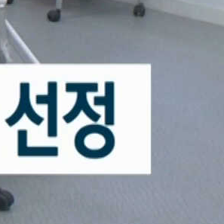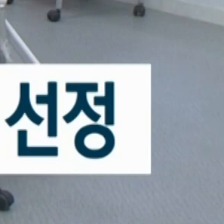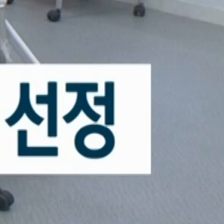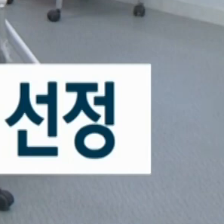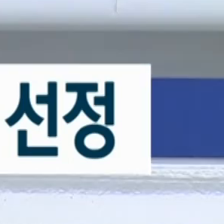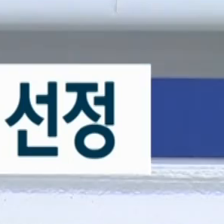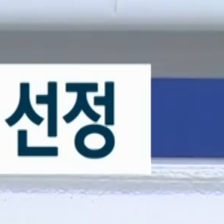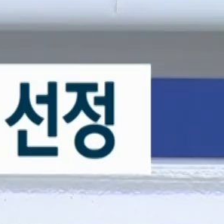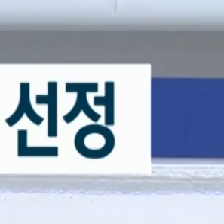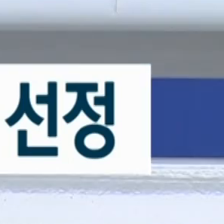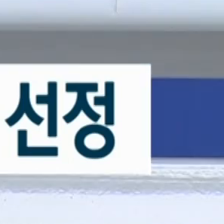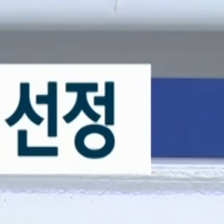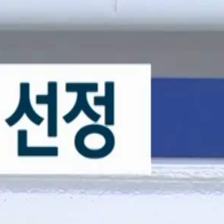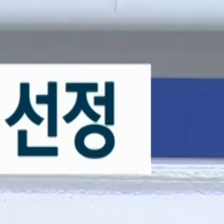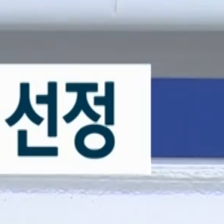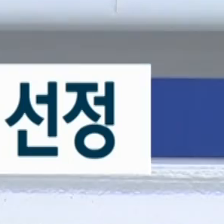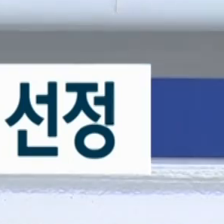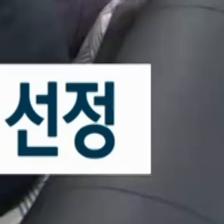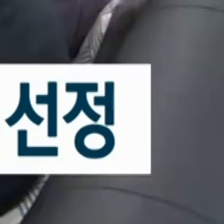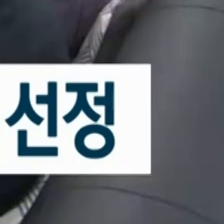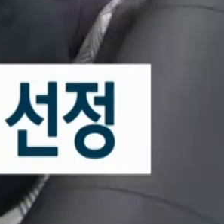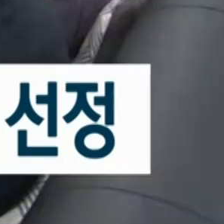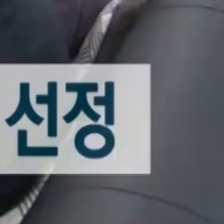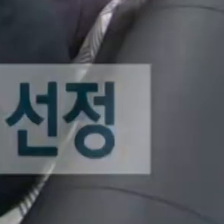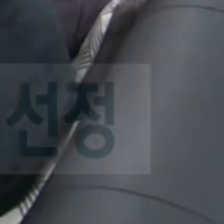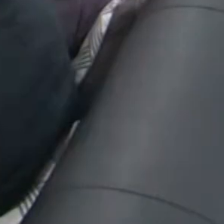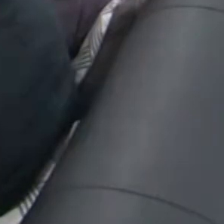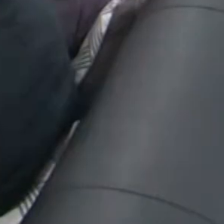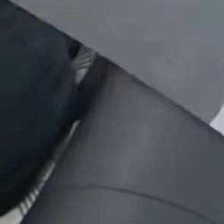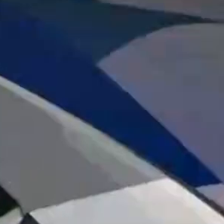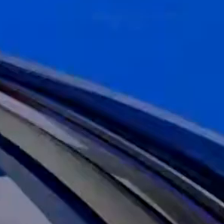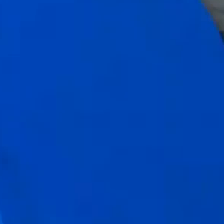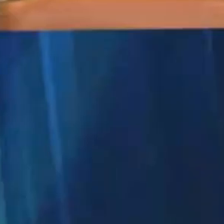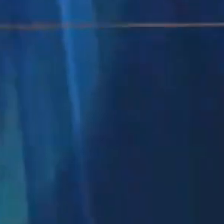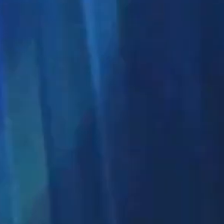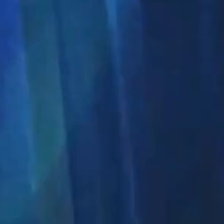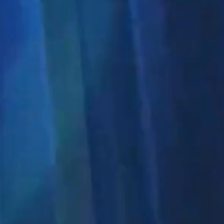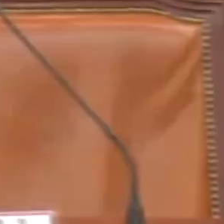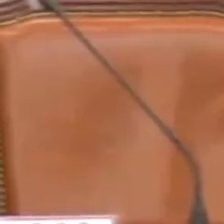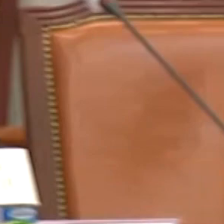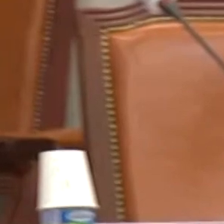주반에는 컷오프를 거쳐 경선 후보자가 선정될 전망입니다.